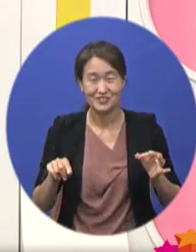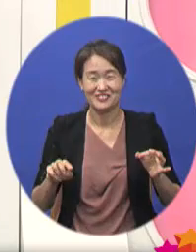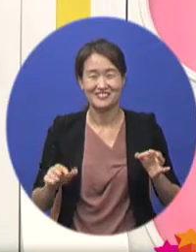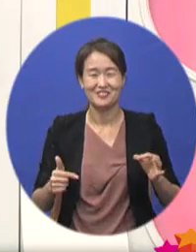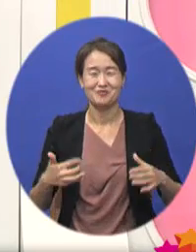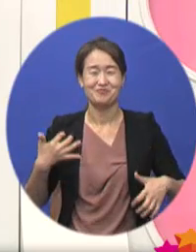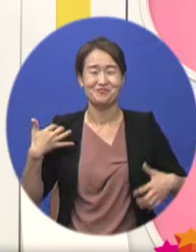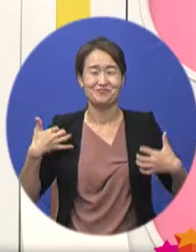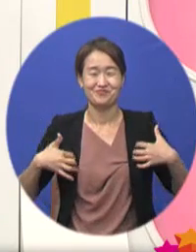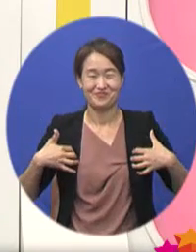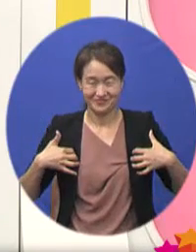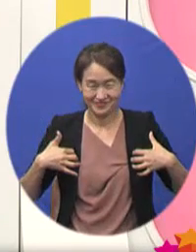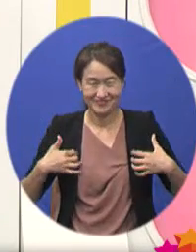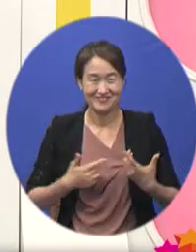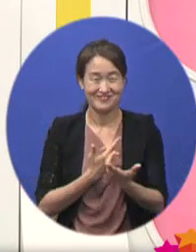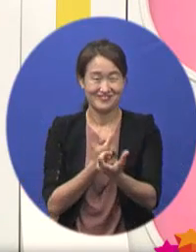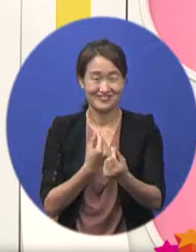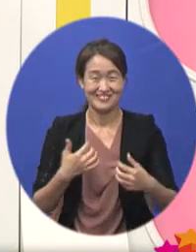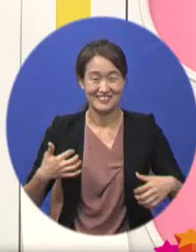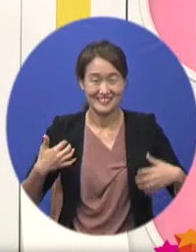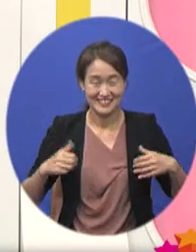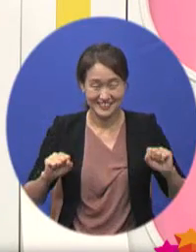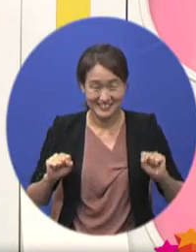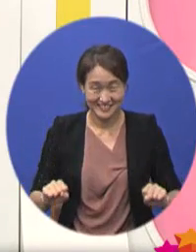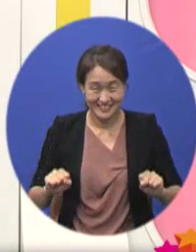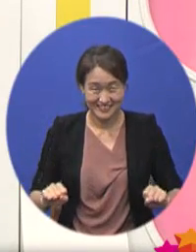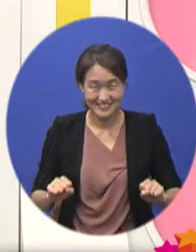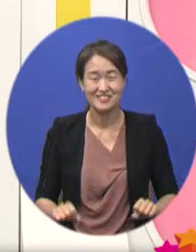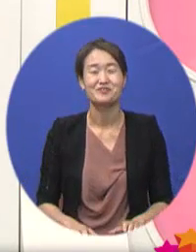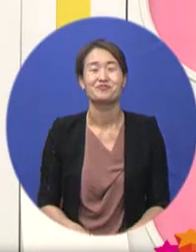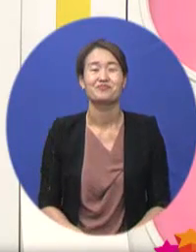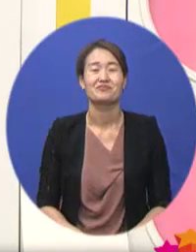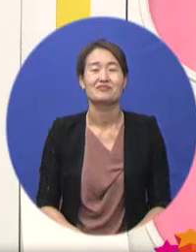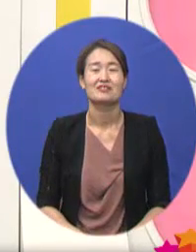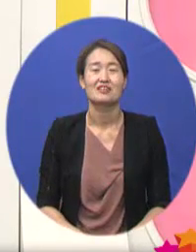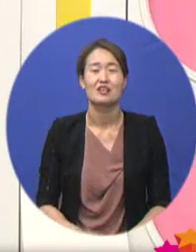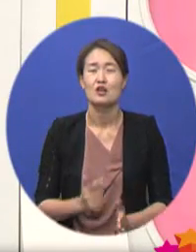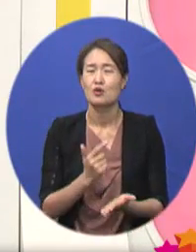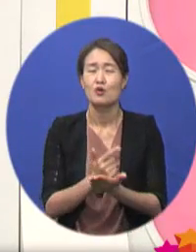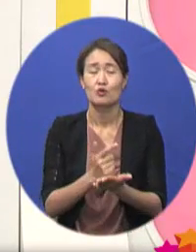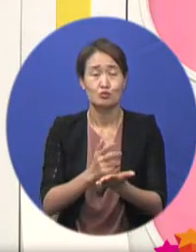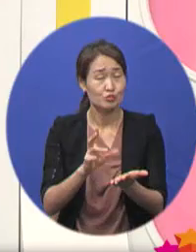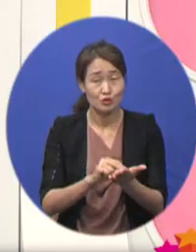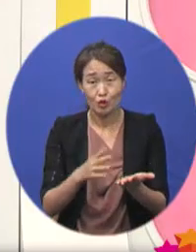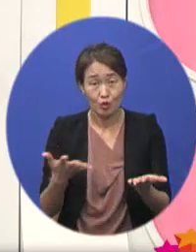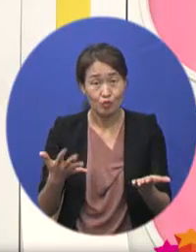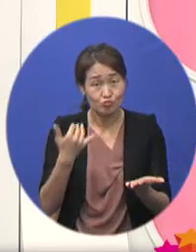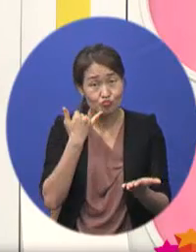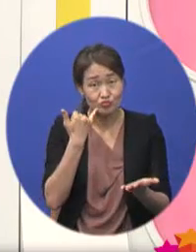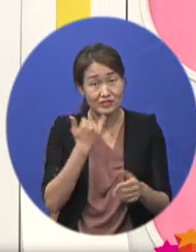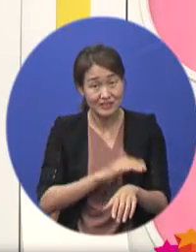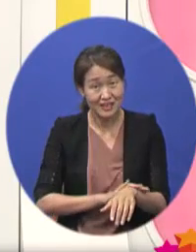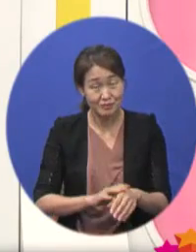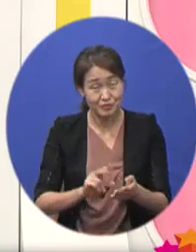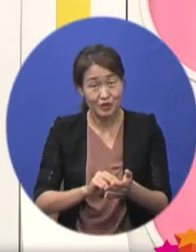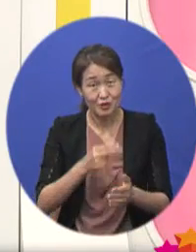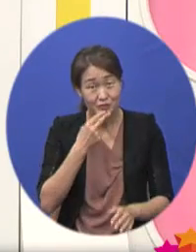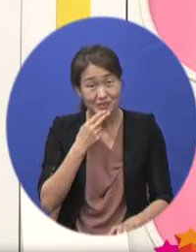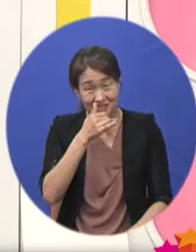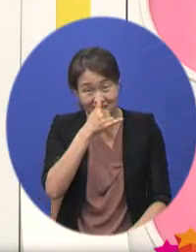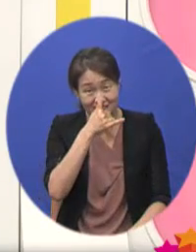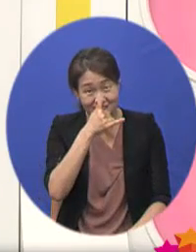반갑습니다. 박예성의 김유순이라고 합니다. 예. 안녕하셨어요. 네. 노원구는 문제가 없이 잘 있죠?